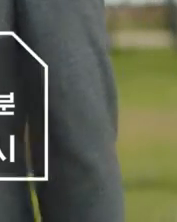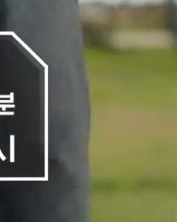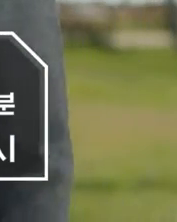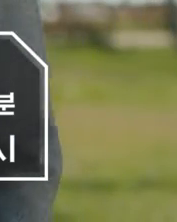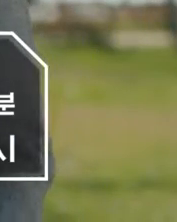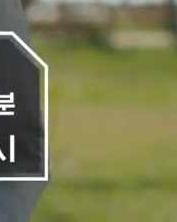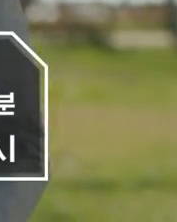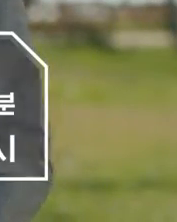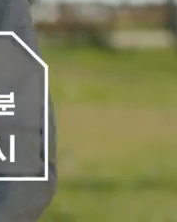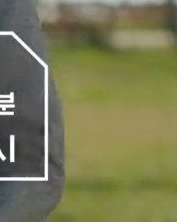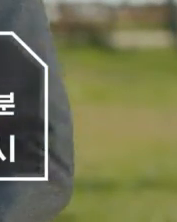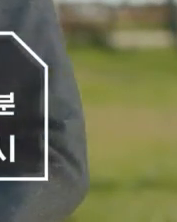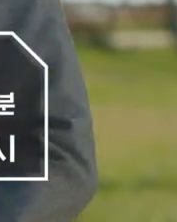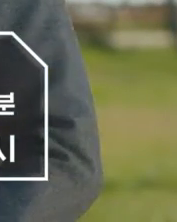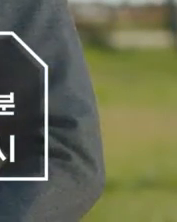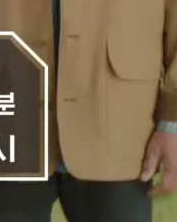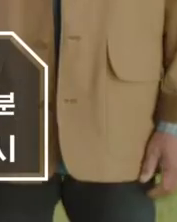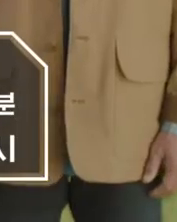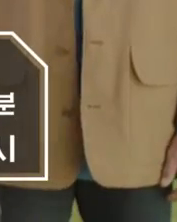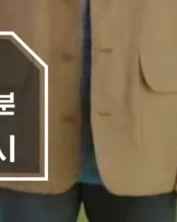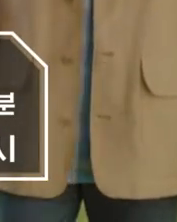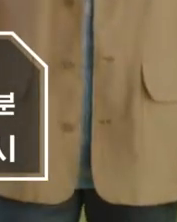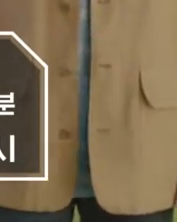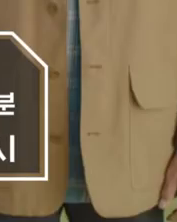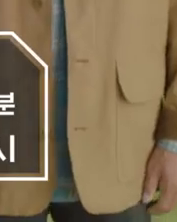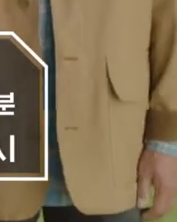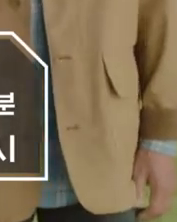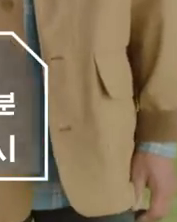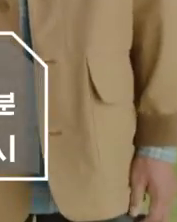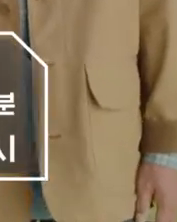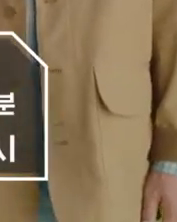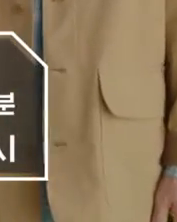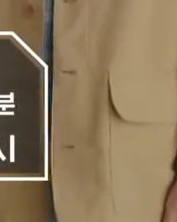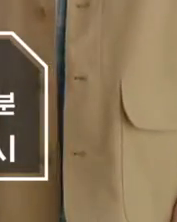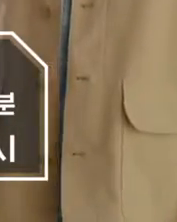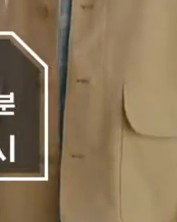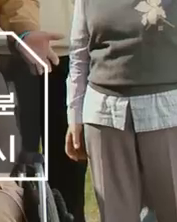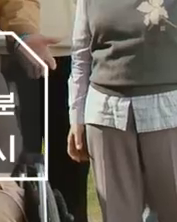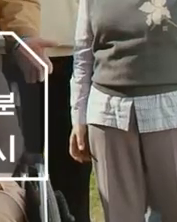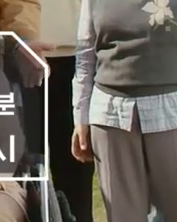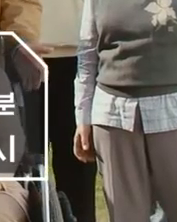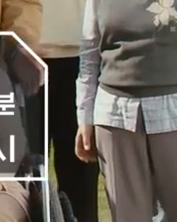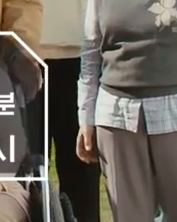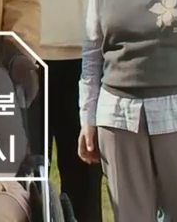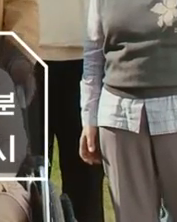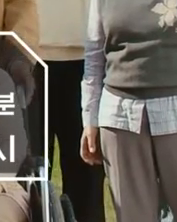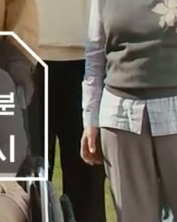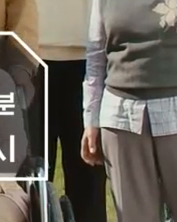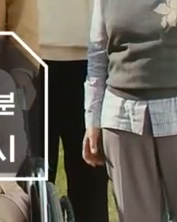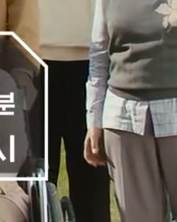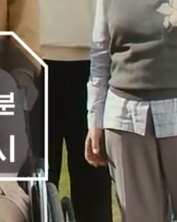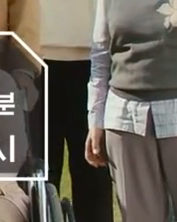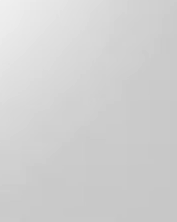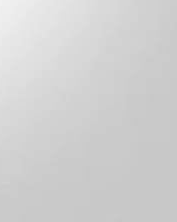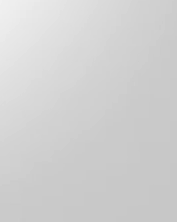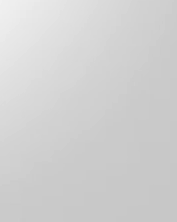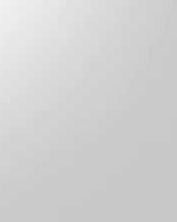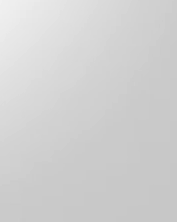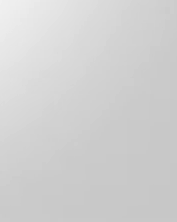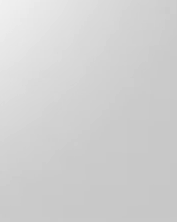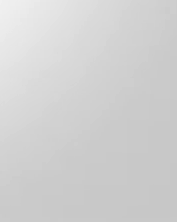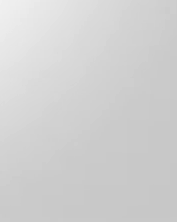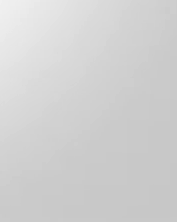3월 9일 슐 제 20대 대통령 선거 대한민국 유권자는 투표로 말합니다 아름다운 성도 행복한